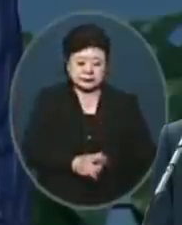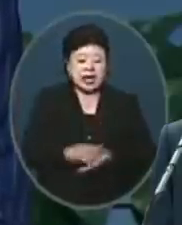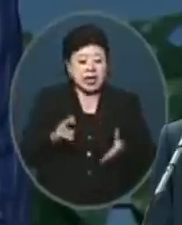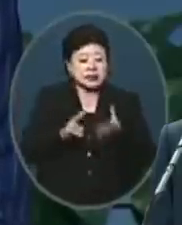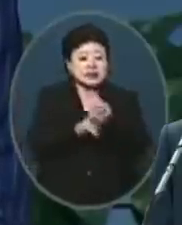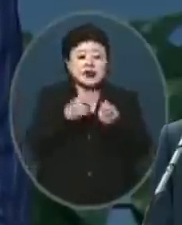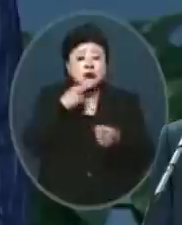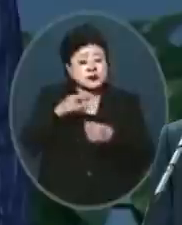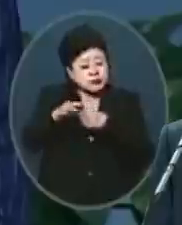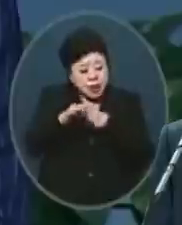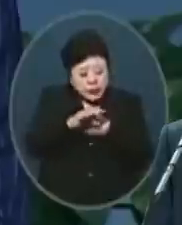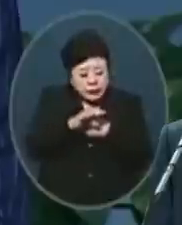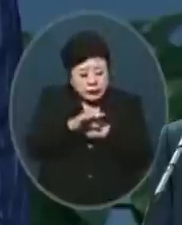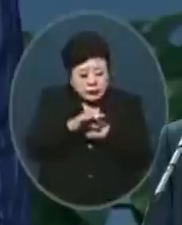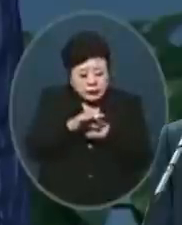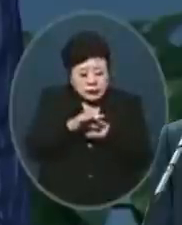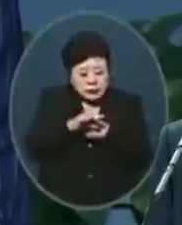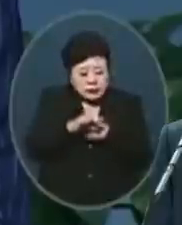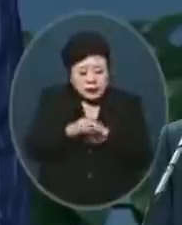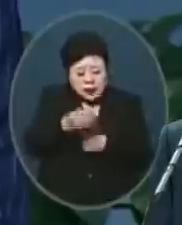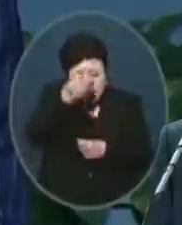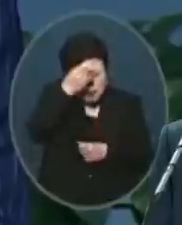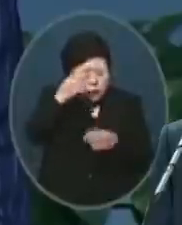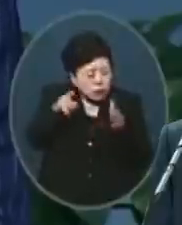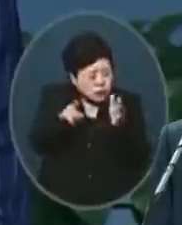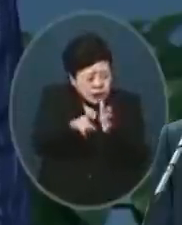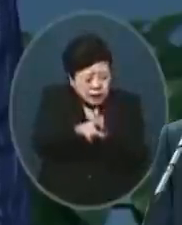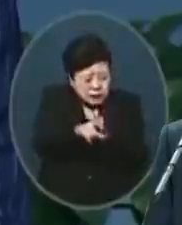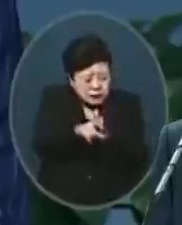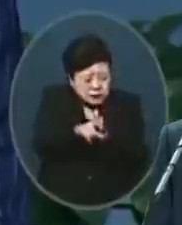기적이 없으면 우리 기독교 신앙은